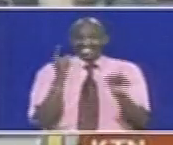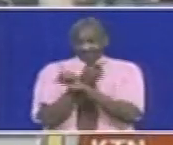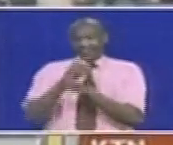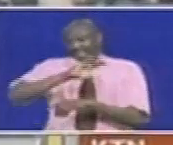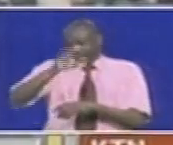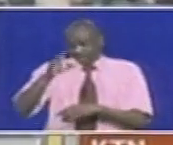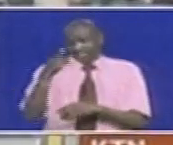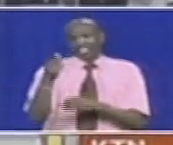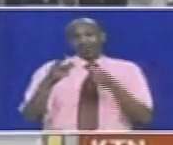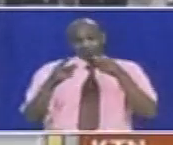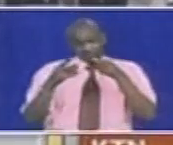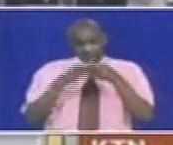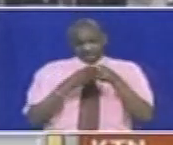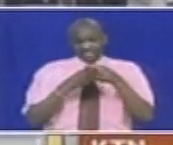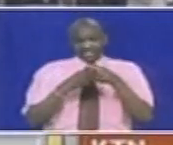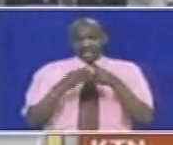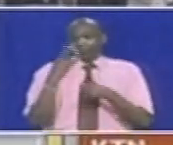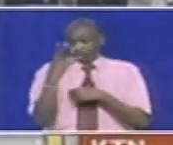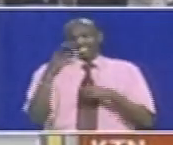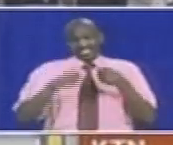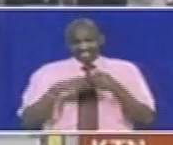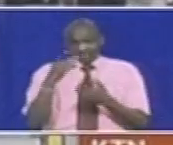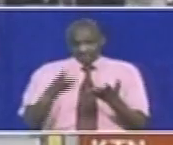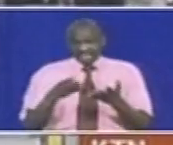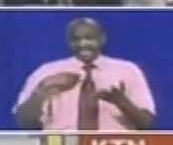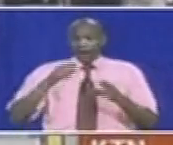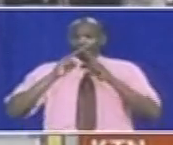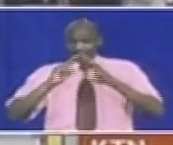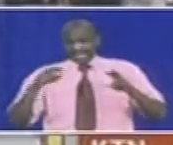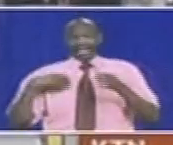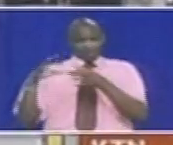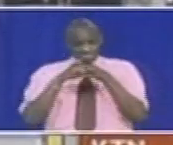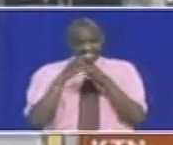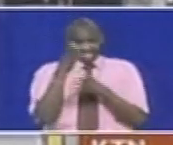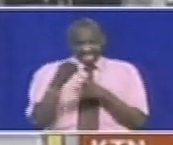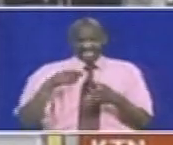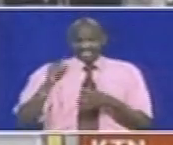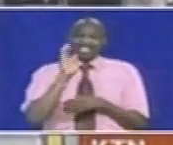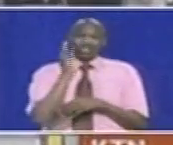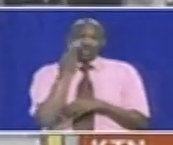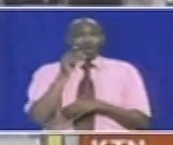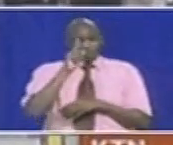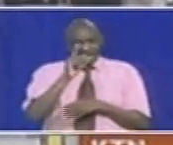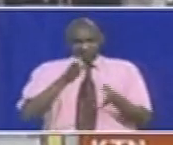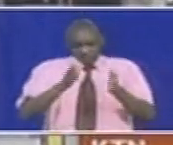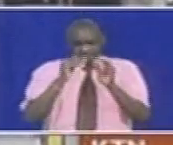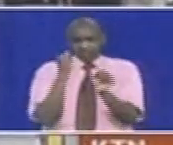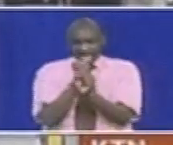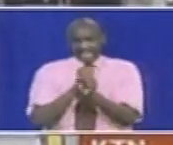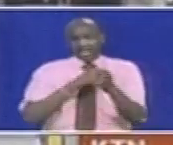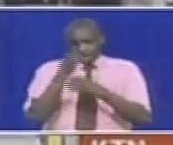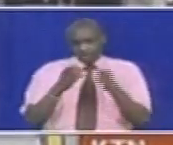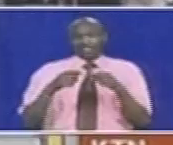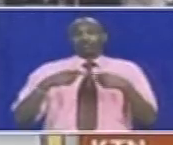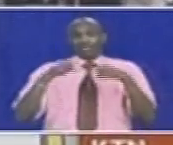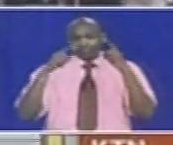zote 46. Kuwepo kwa umoja na uwiano katika kaunti hii ya Isiolo ndio njia moja kuhakikisha kuwa uchumi wa eneo hili